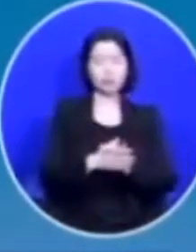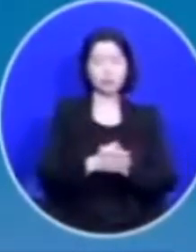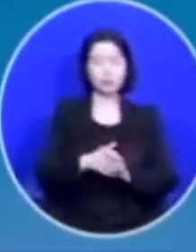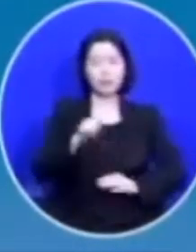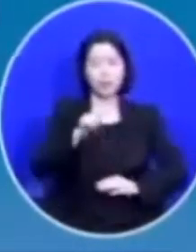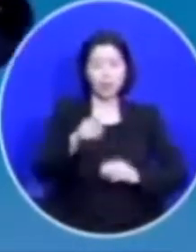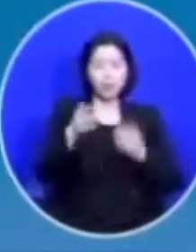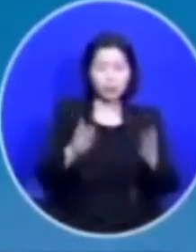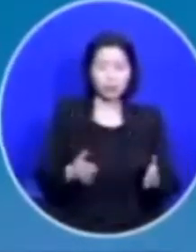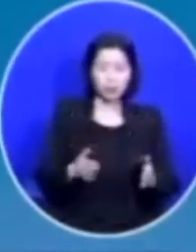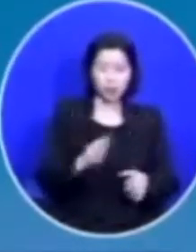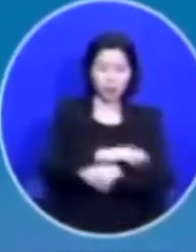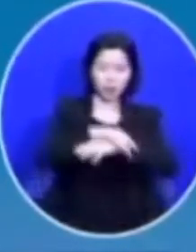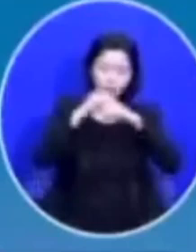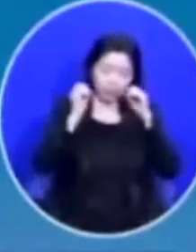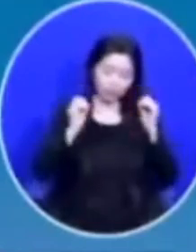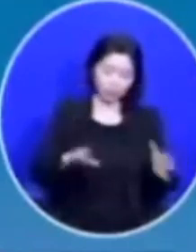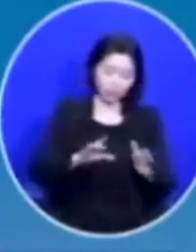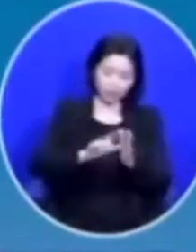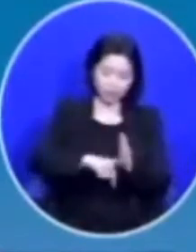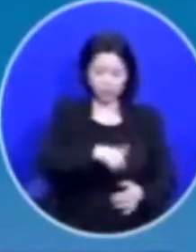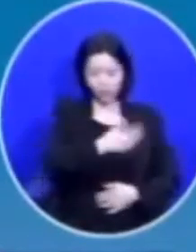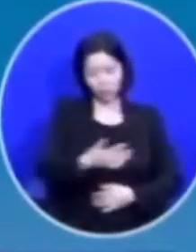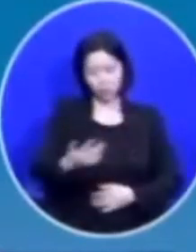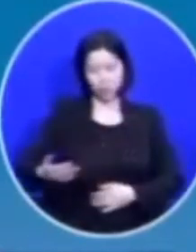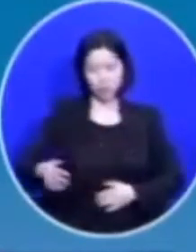그러라고 헛된 시간 다 보냈어요